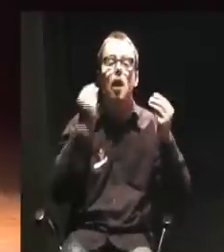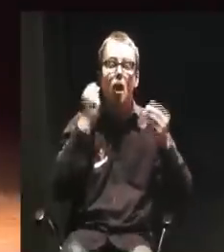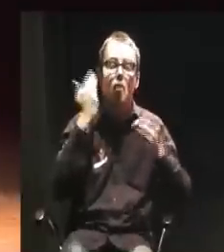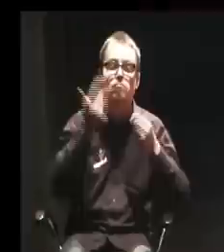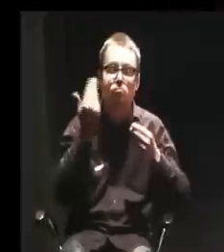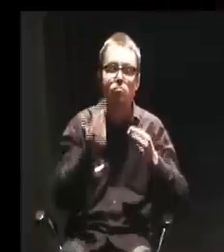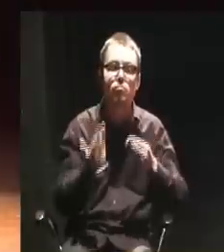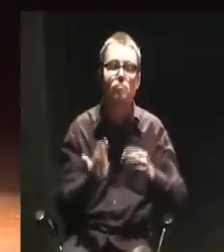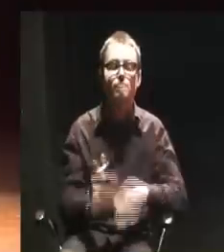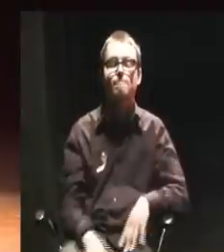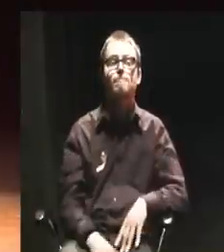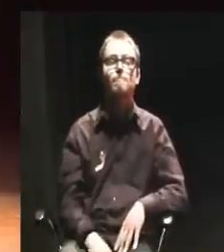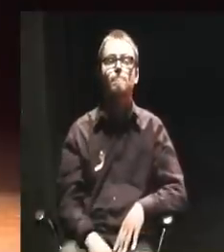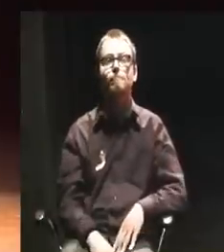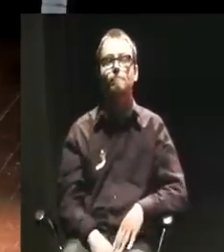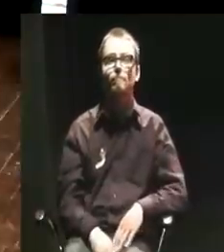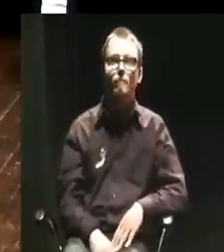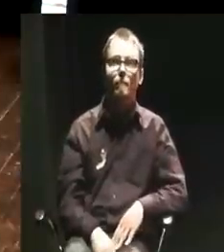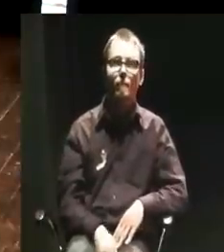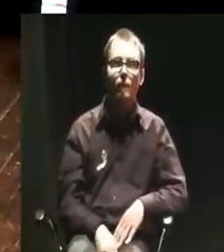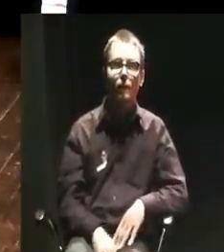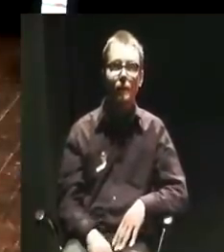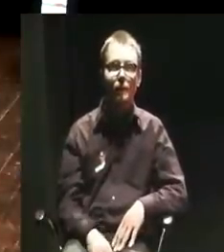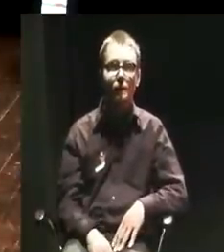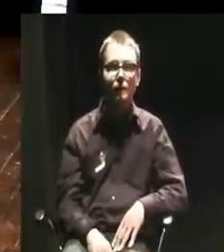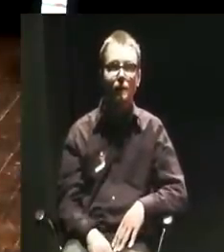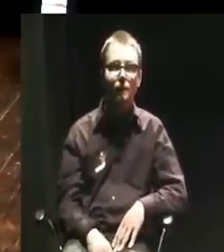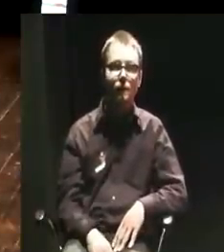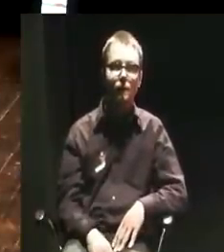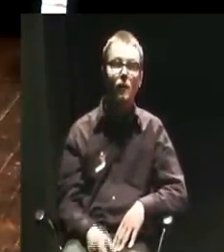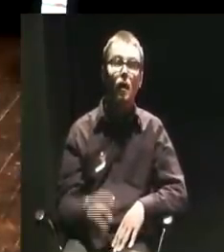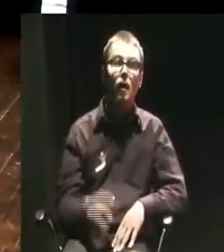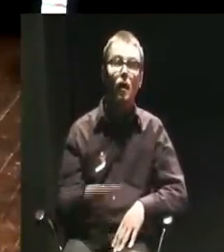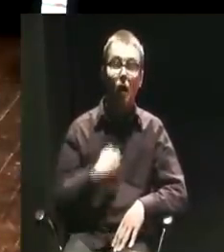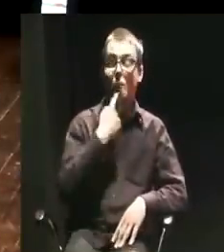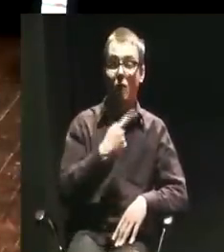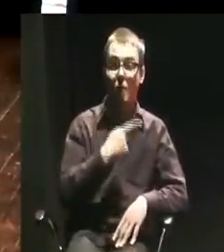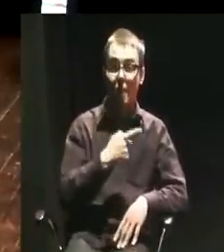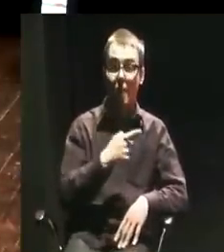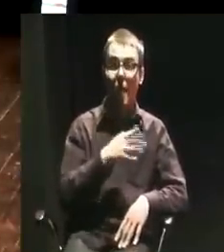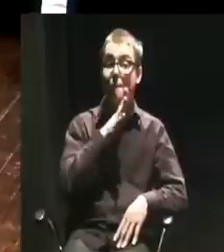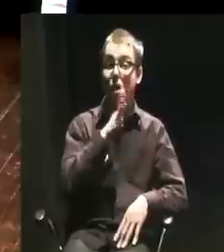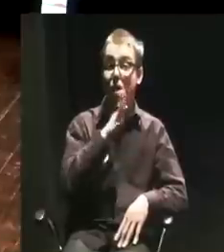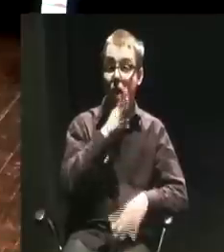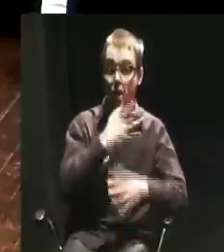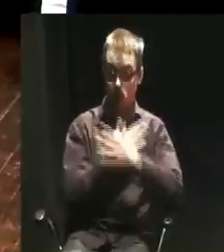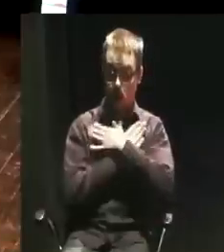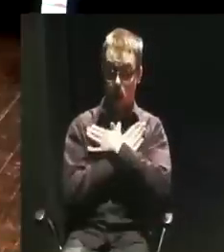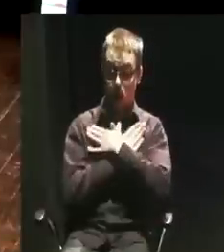nasunął mi się taki cytat z amerykańskiego sędzi Sądu Najwyższego.